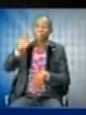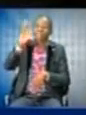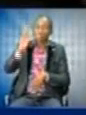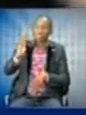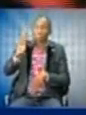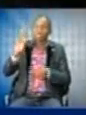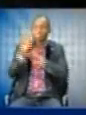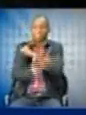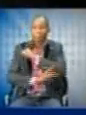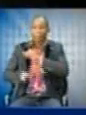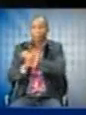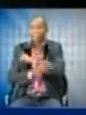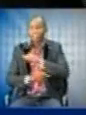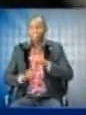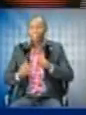devenir